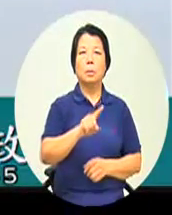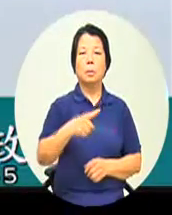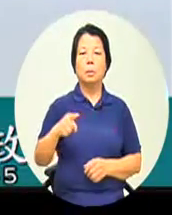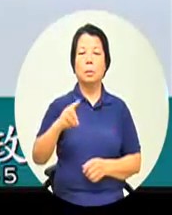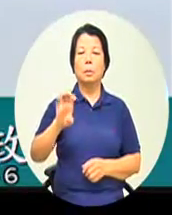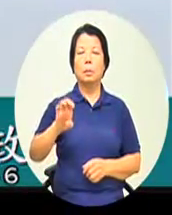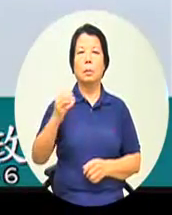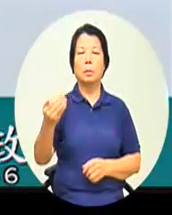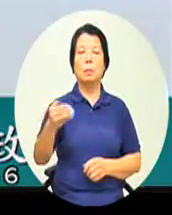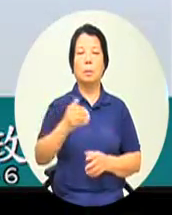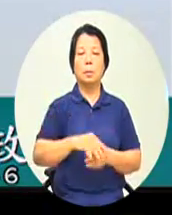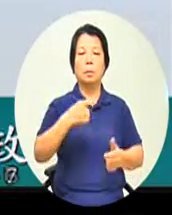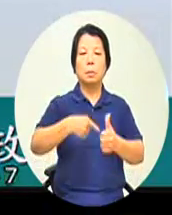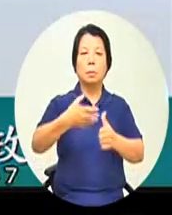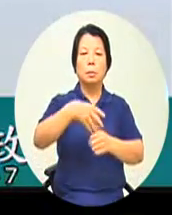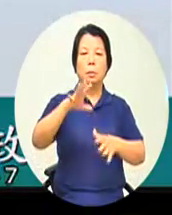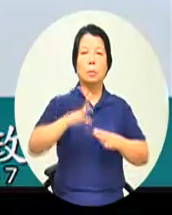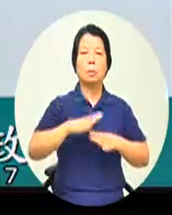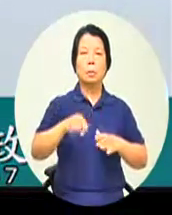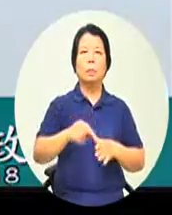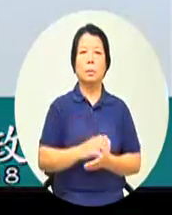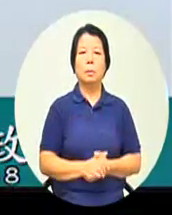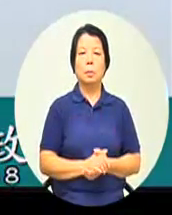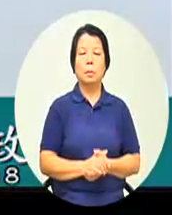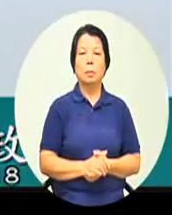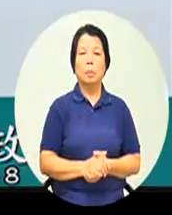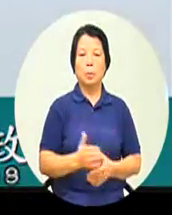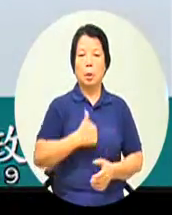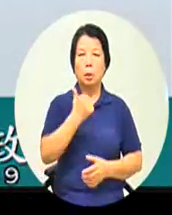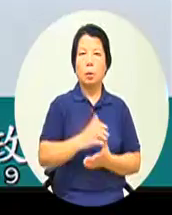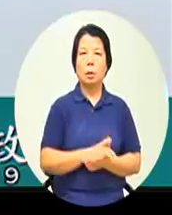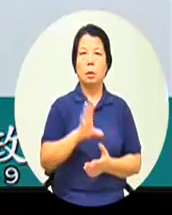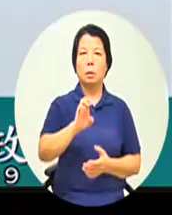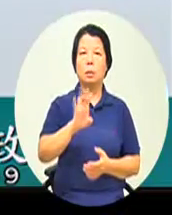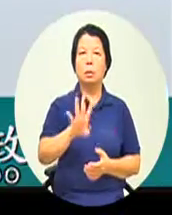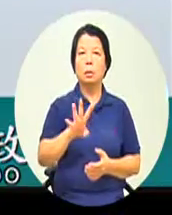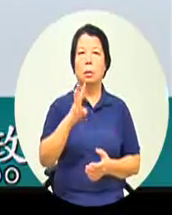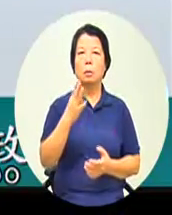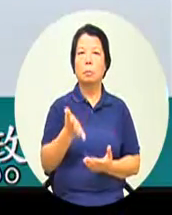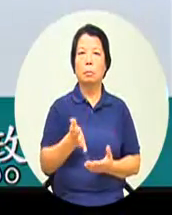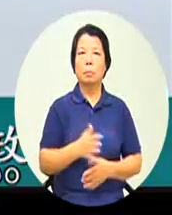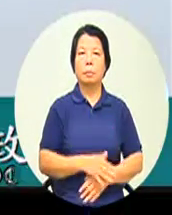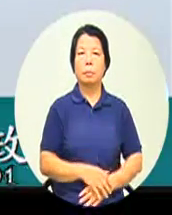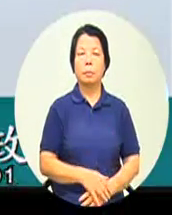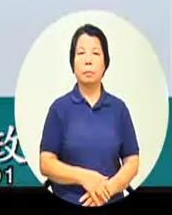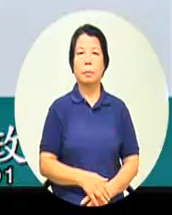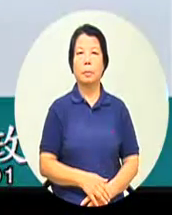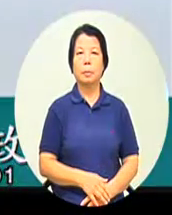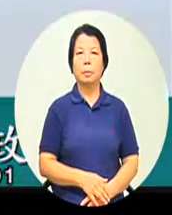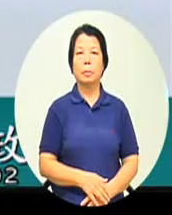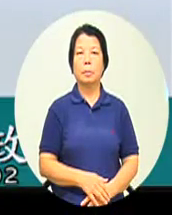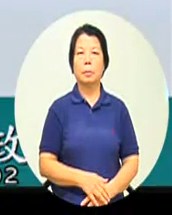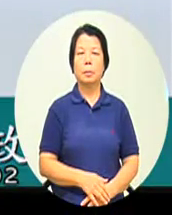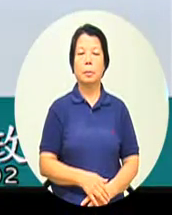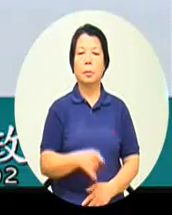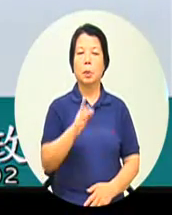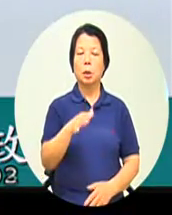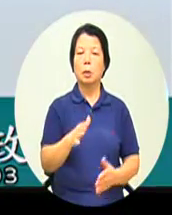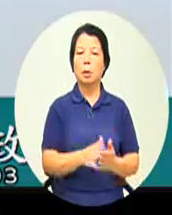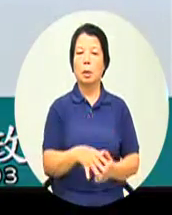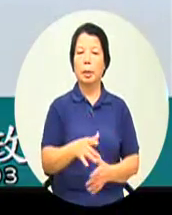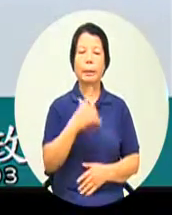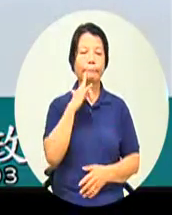教育局官员哦，啊，你就是讲安尼就真正44块吗？啊，这是你骗家